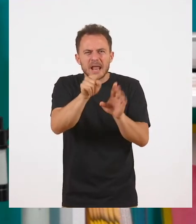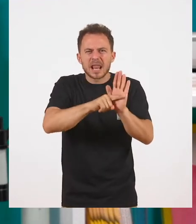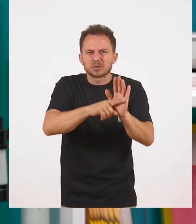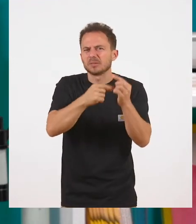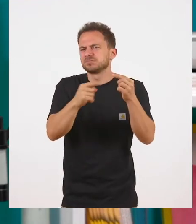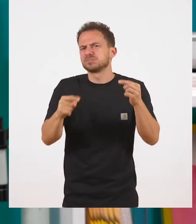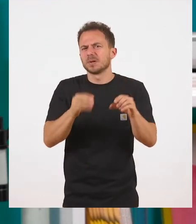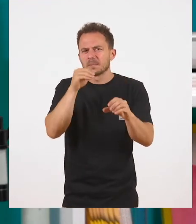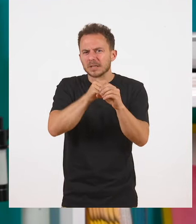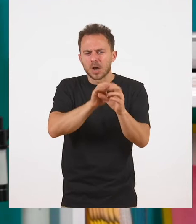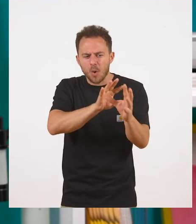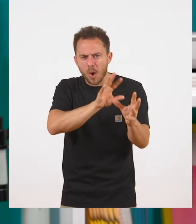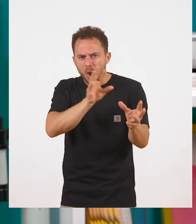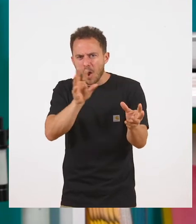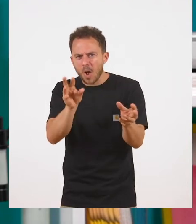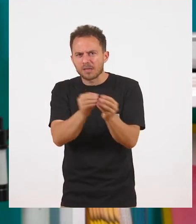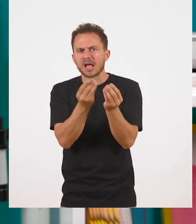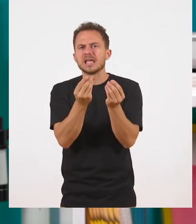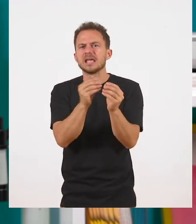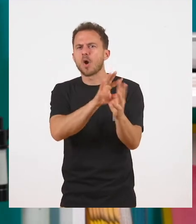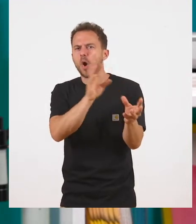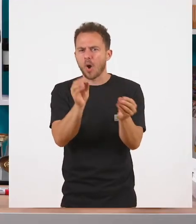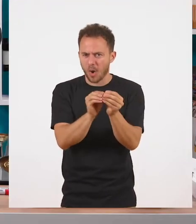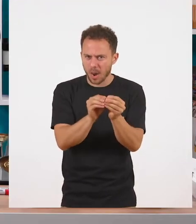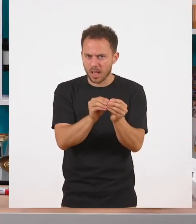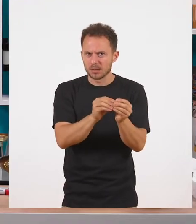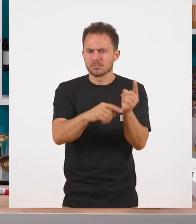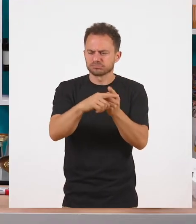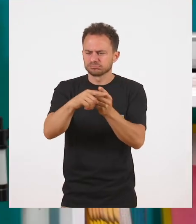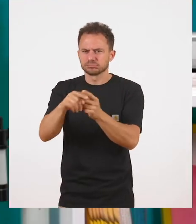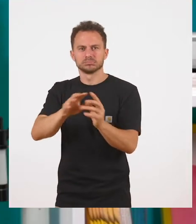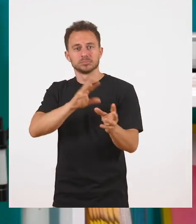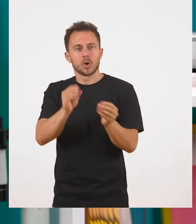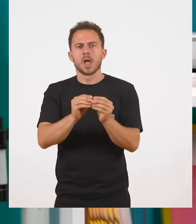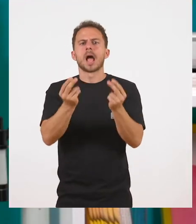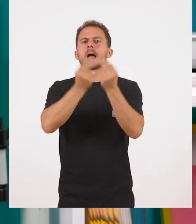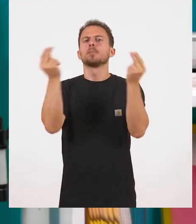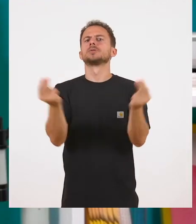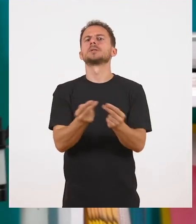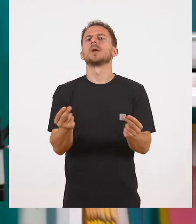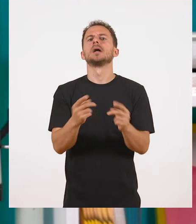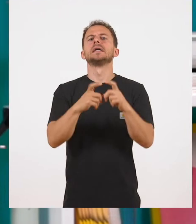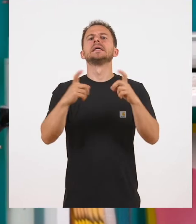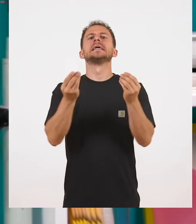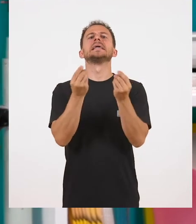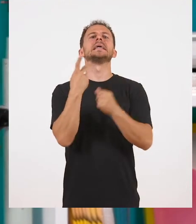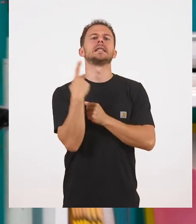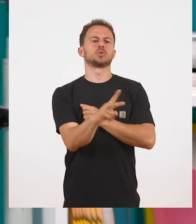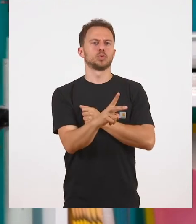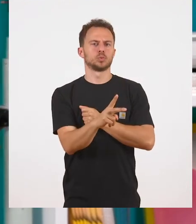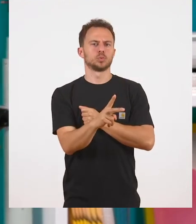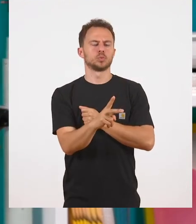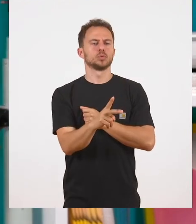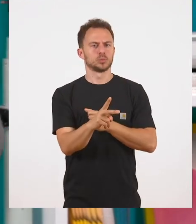μάζα που έχουν, προσθέσω την ύλη που έχουν, γιατί αποτελούν μια ύλη, τότε θα βγάλουμε τη συνολική ύλη, το άθροισμά τους,